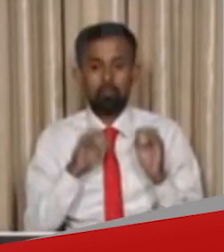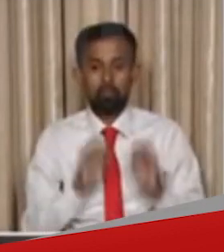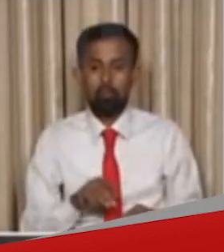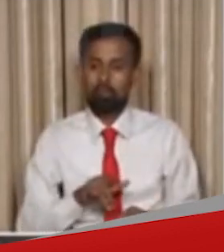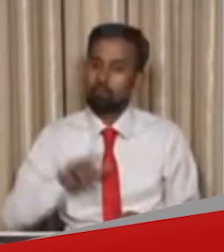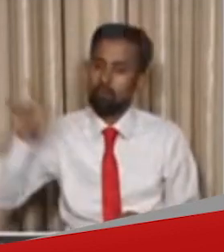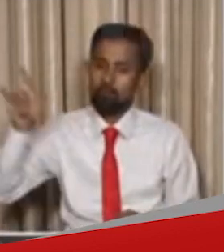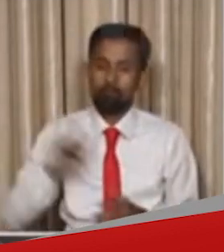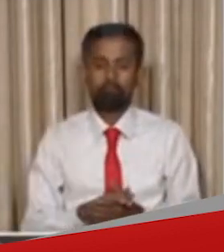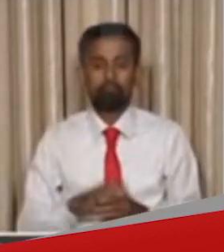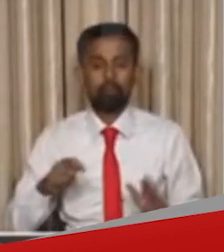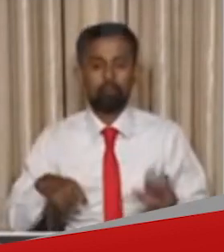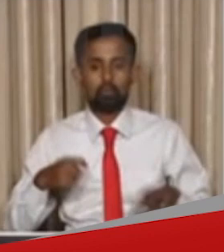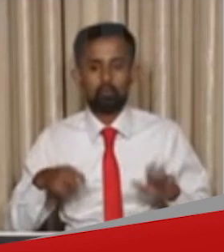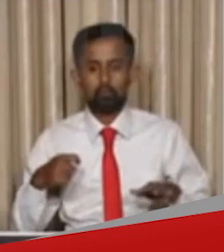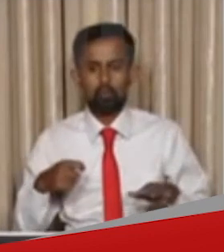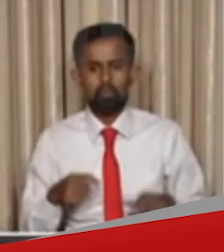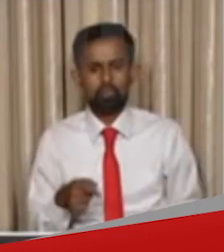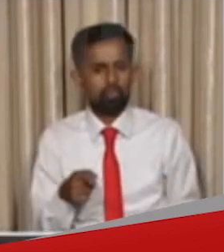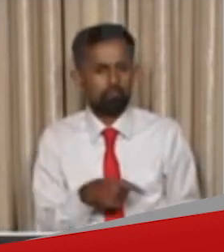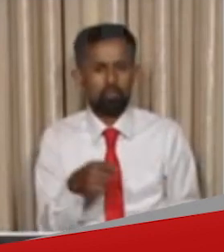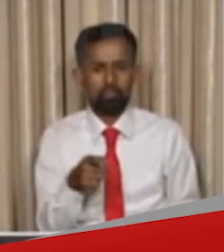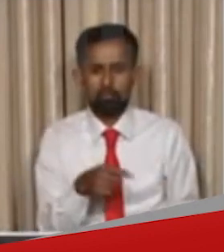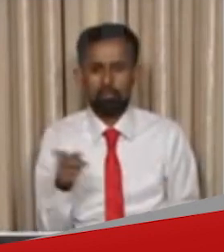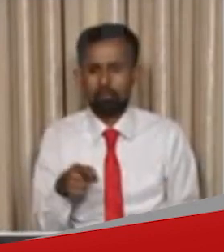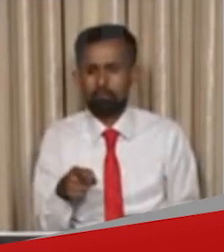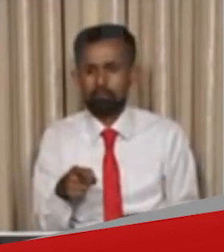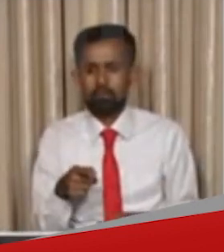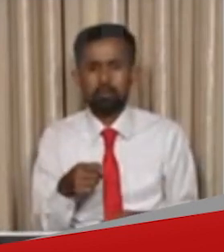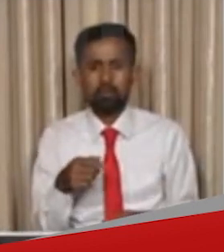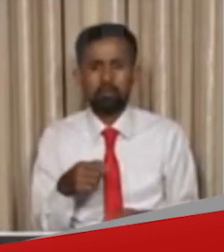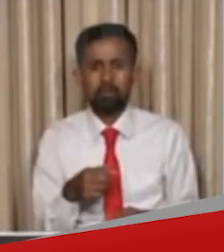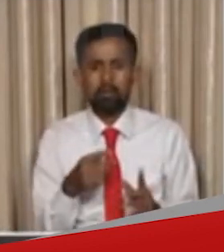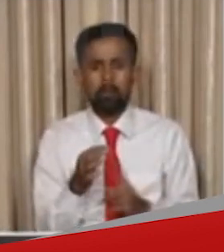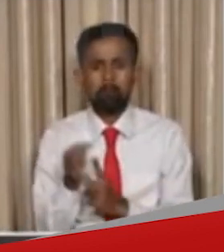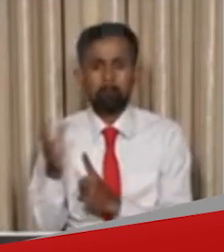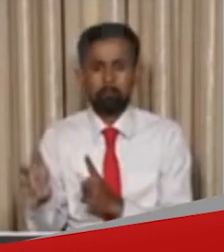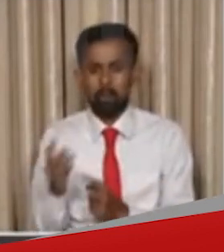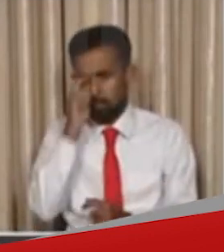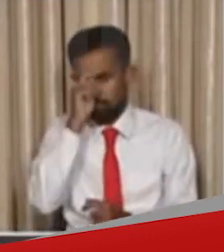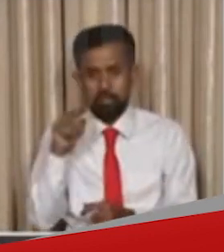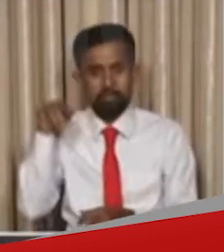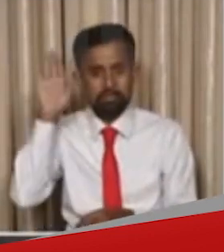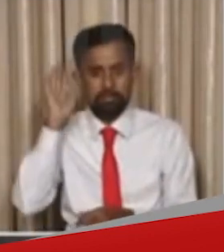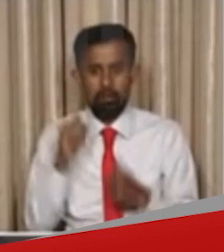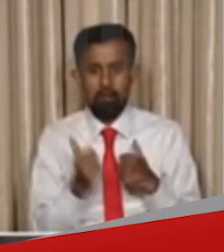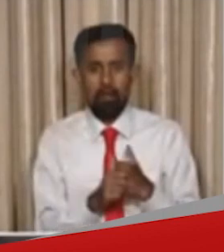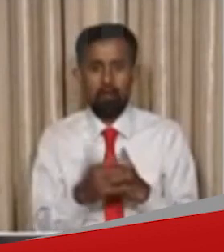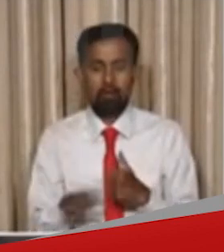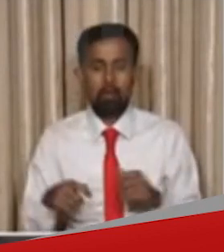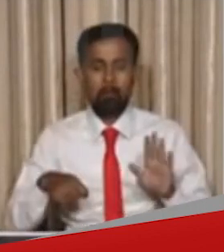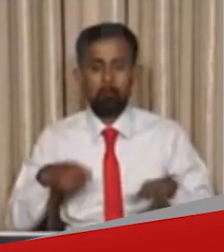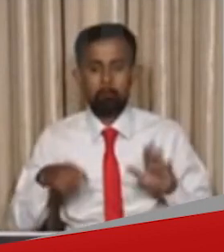යනවා. ඇඟලුම් කර්මාන්තයේ දවස ගානේ තියෙන අර ආර් ප්‍රේමදාස මහතුමාගේ කාලේ ස්ථාපිත කරපු